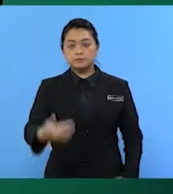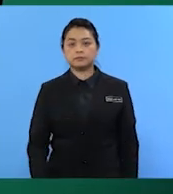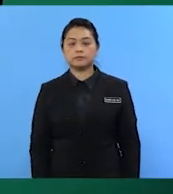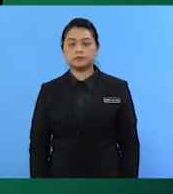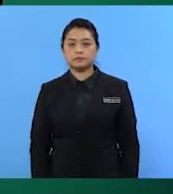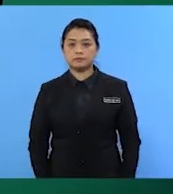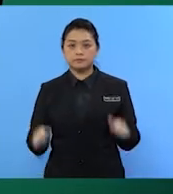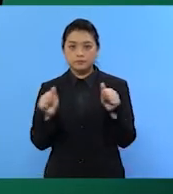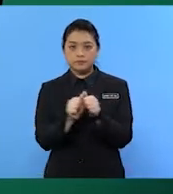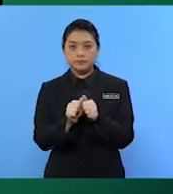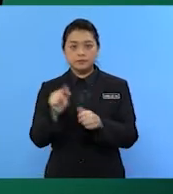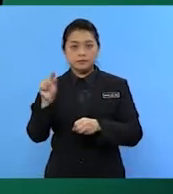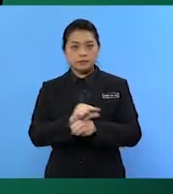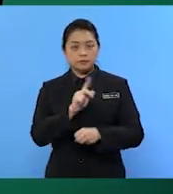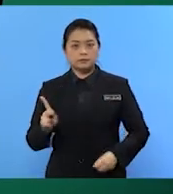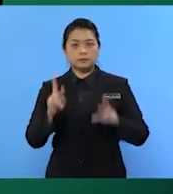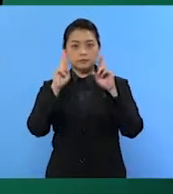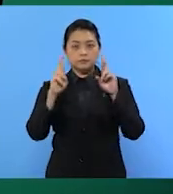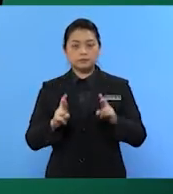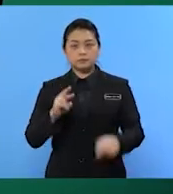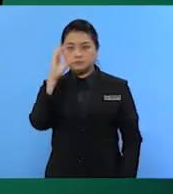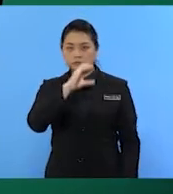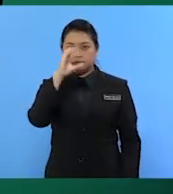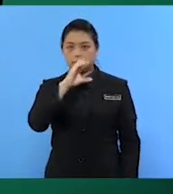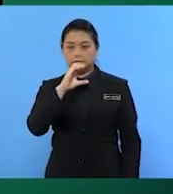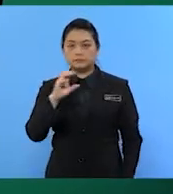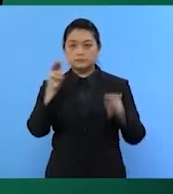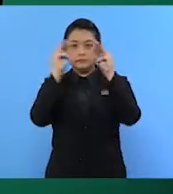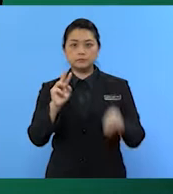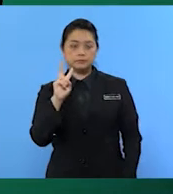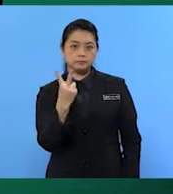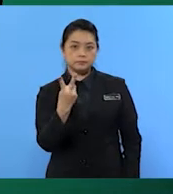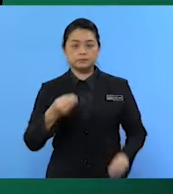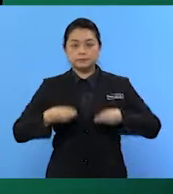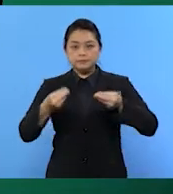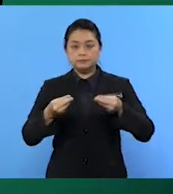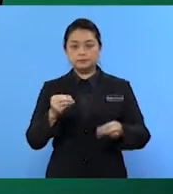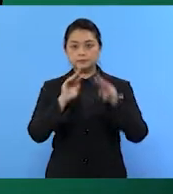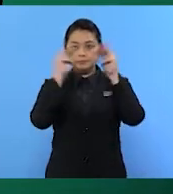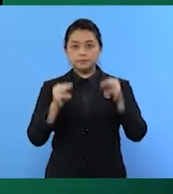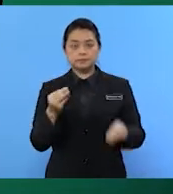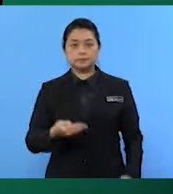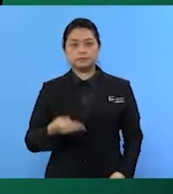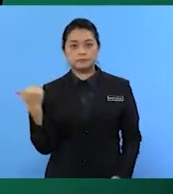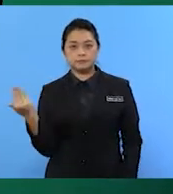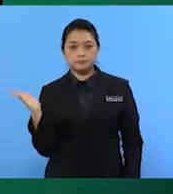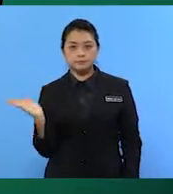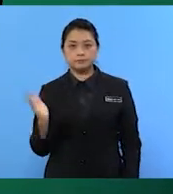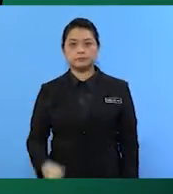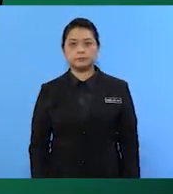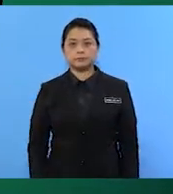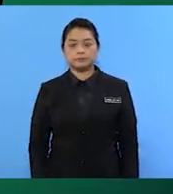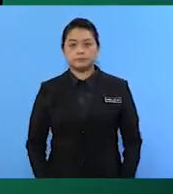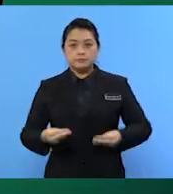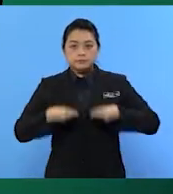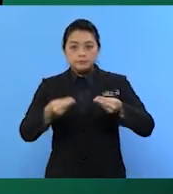Dengan menggunakan rumus, cari matriks songsang bagi matriks berikut. Diberi matriks